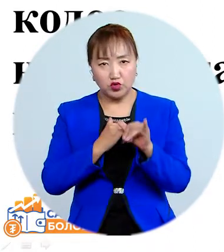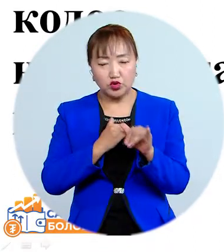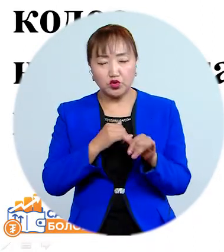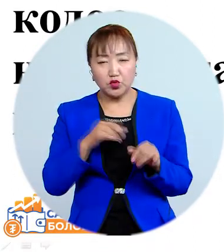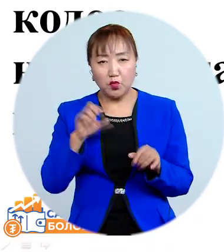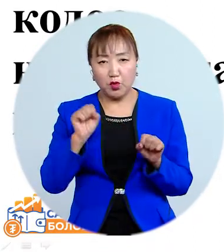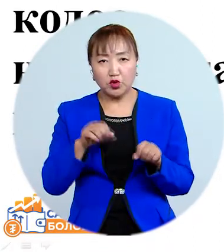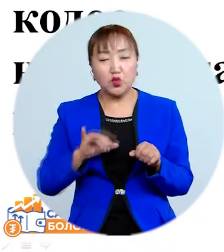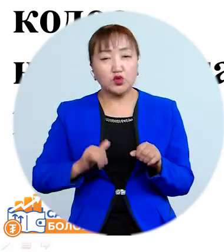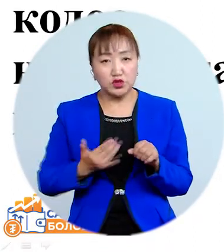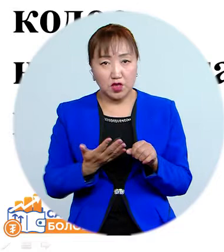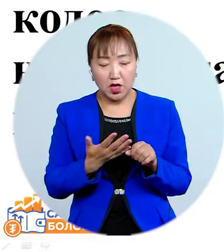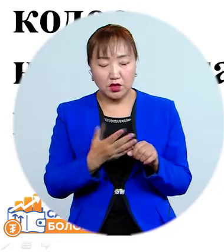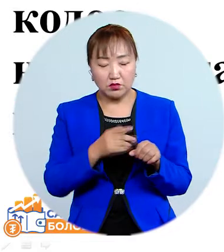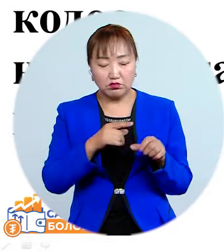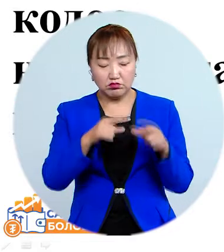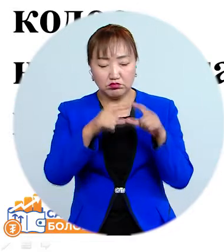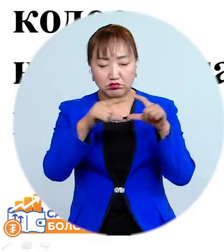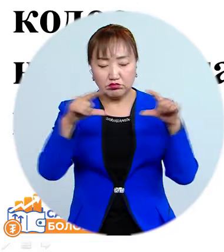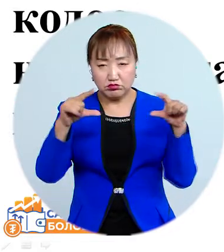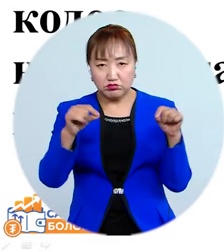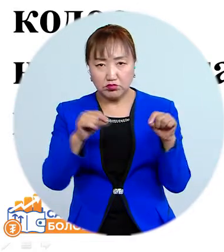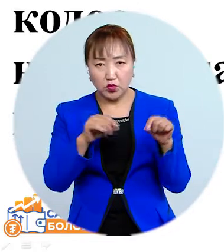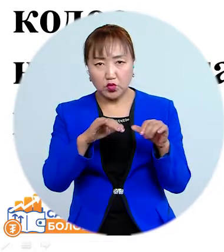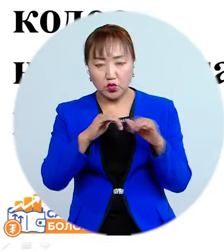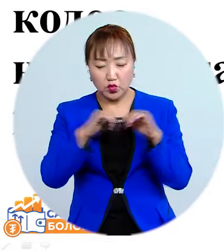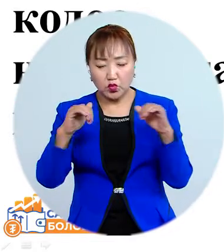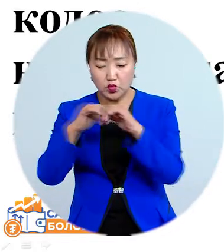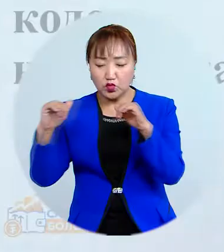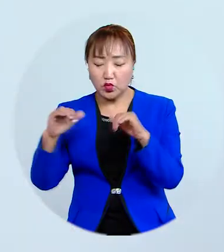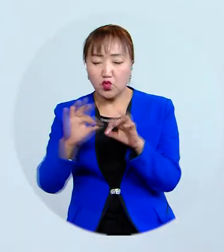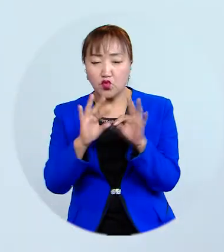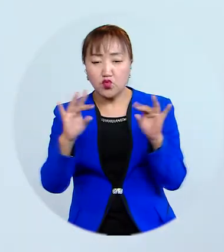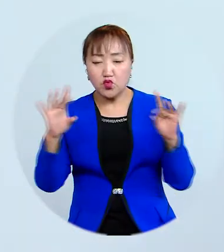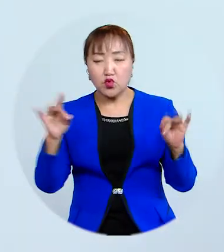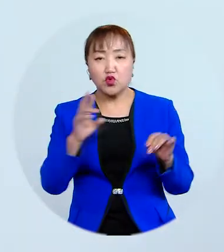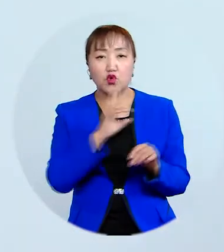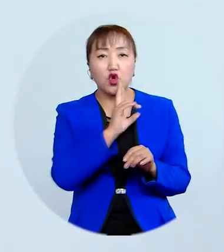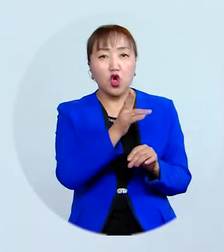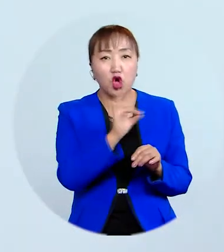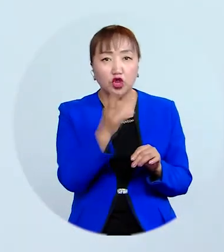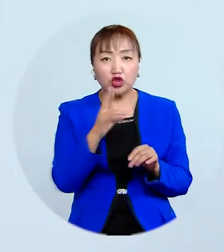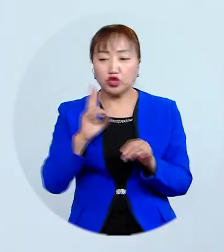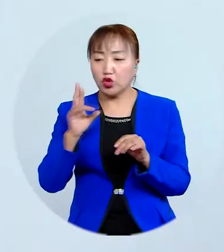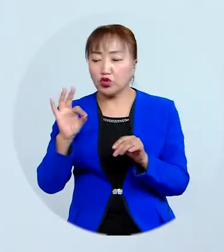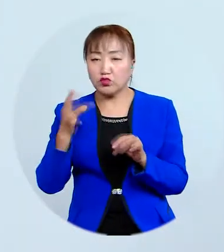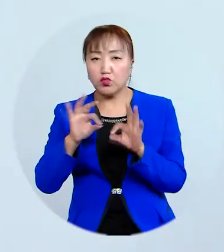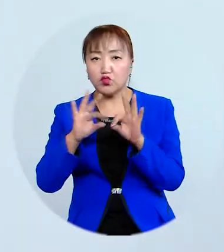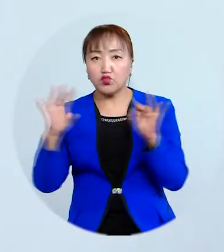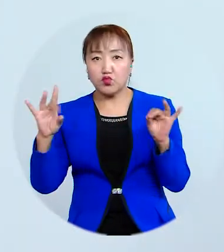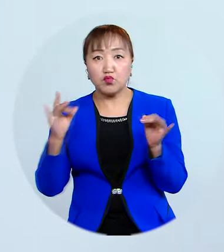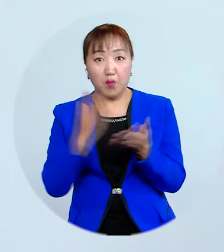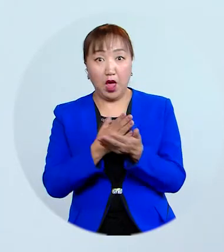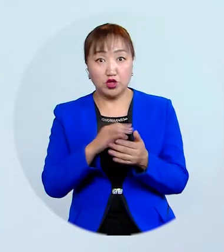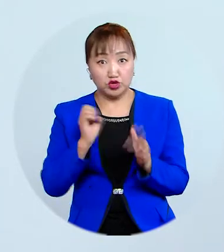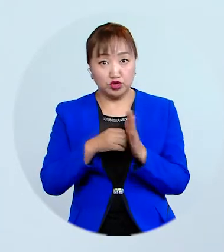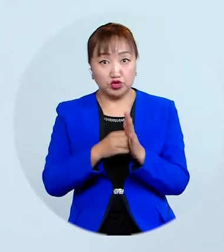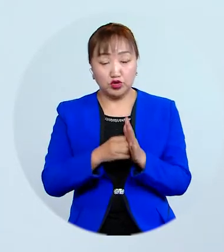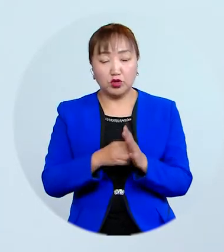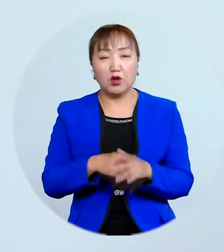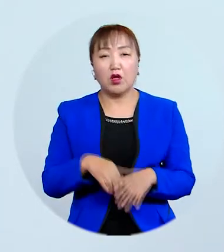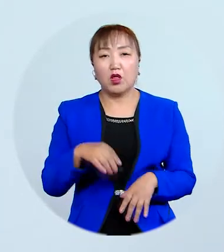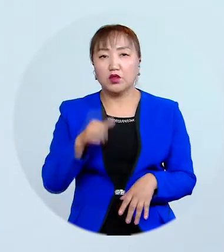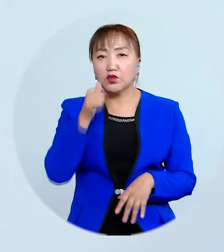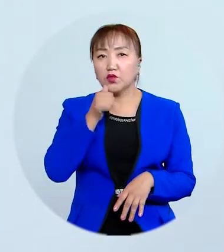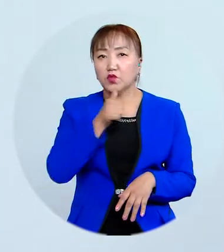карт одоо тус бүрээ өөр өөр кодтай байх нь чухал байт юм аа. За хин нэгэнд бас нууц үгээ хамаагүй хэлж болохгүй,